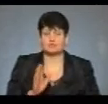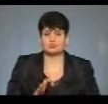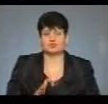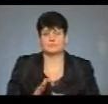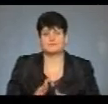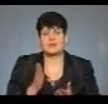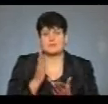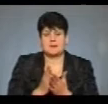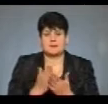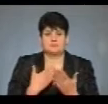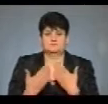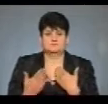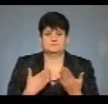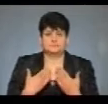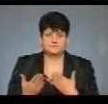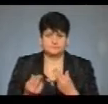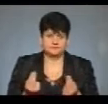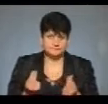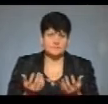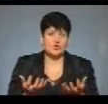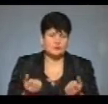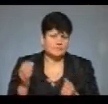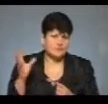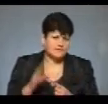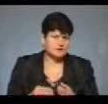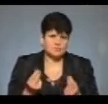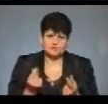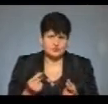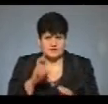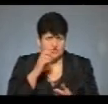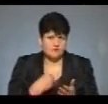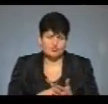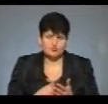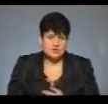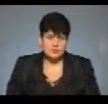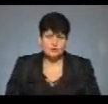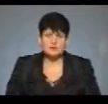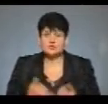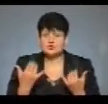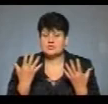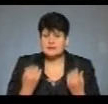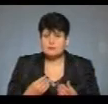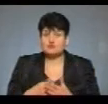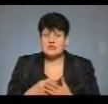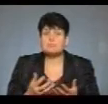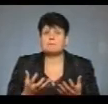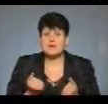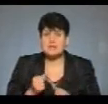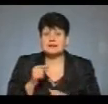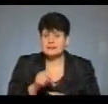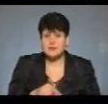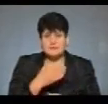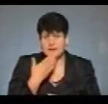прямих міжбюджетних відносин і отримують усі субвенції, дотації від державного бюджету. На сьогоднішній день бюджет прийнятий, і в цьому бюджеті нема